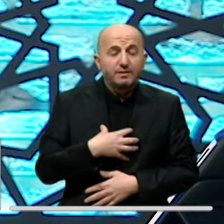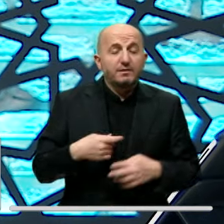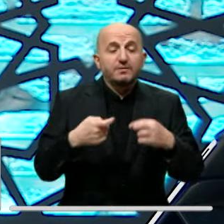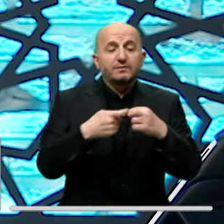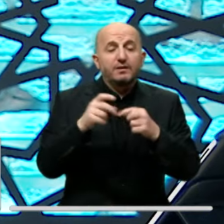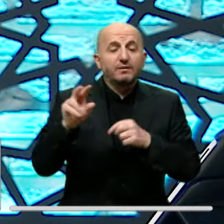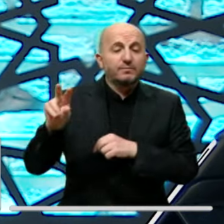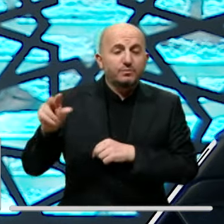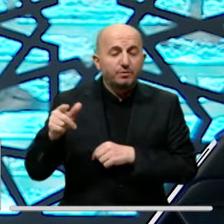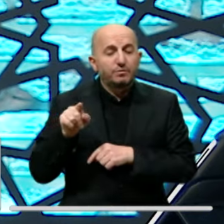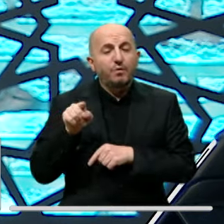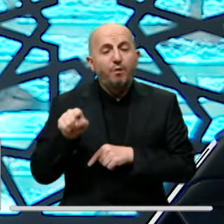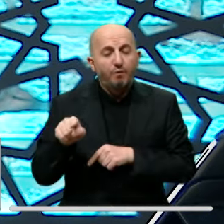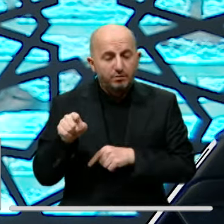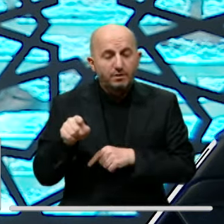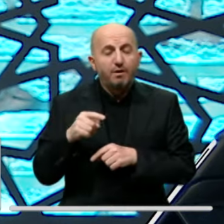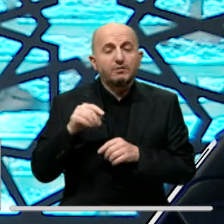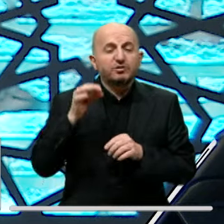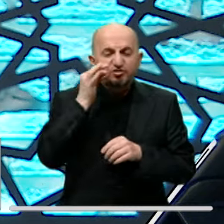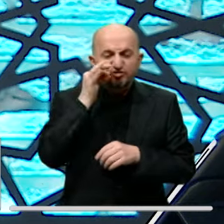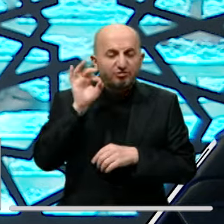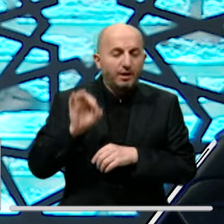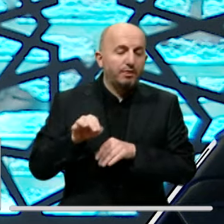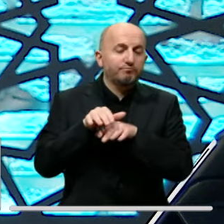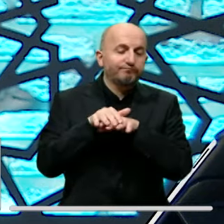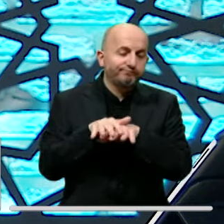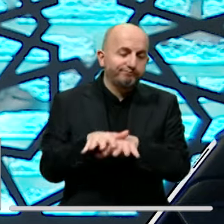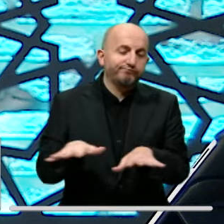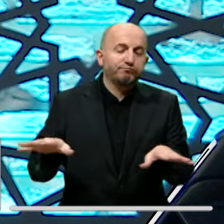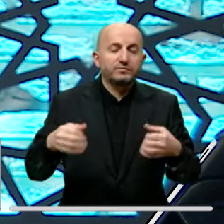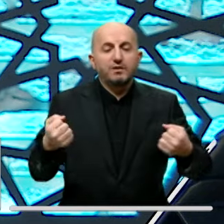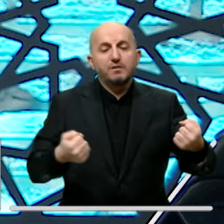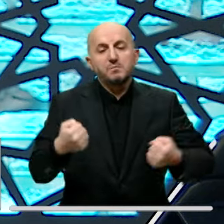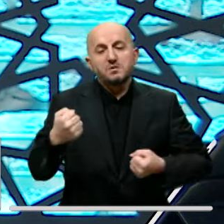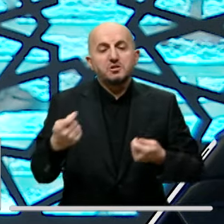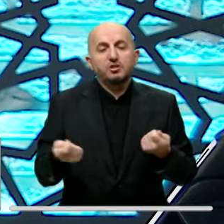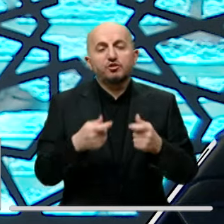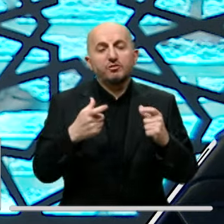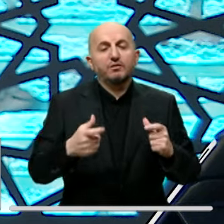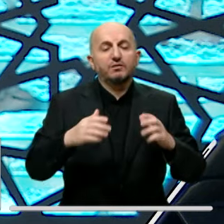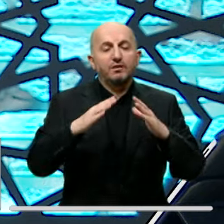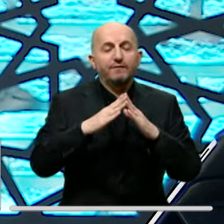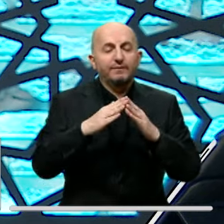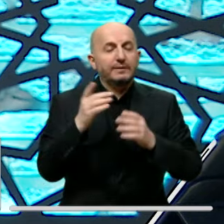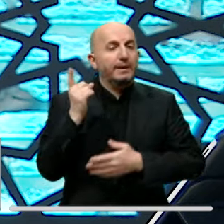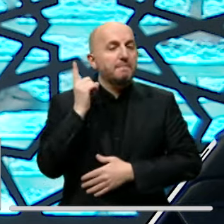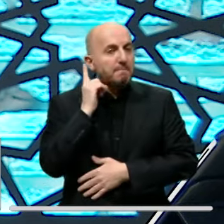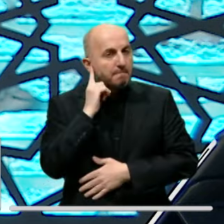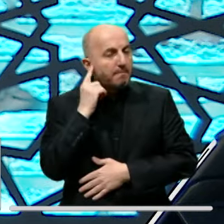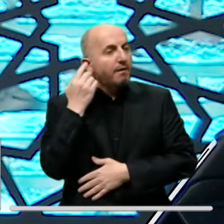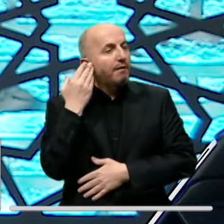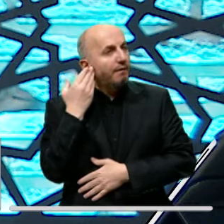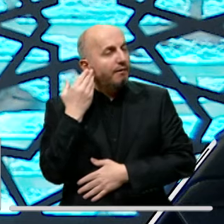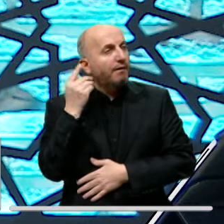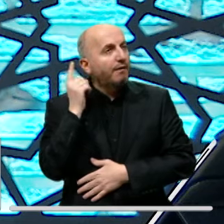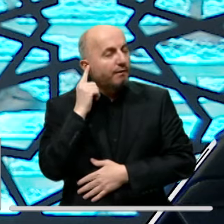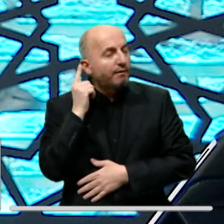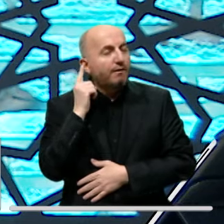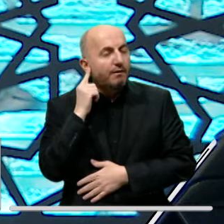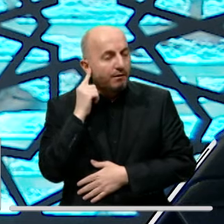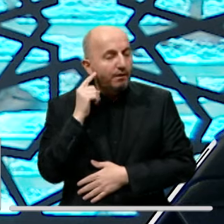üzerinden programımız canlı şekilde yayınlanıyor. Otomobillerinde, iş yerlerinde veya evlerinde bizi dinleyen, kulak veren